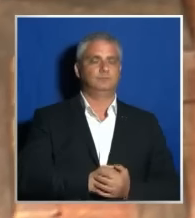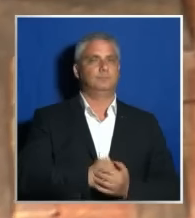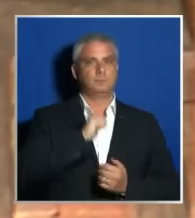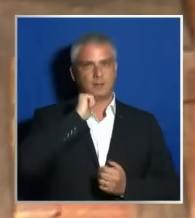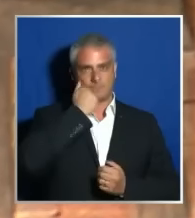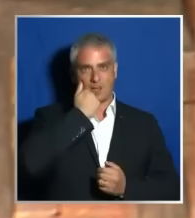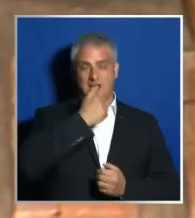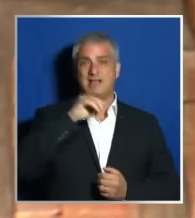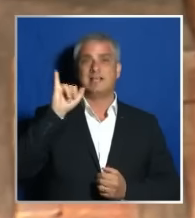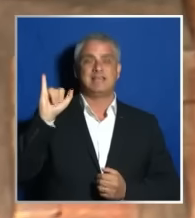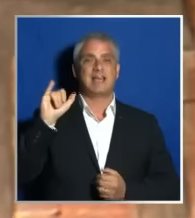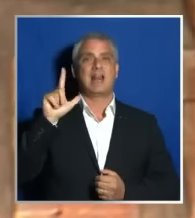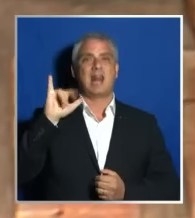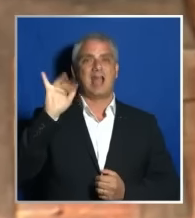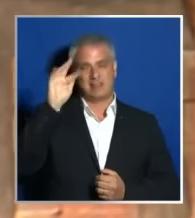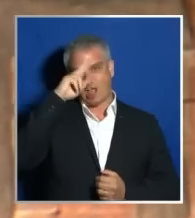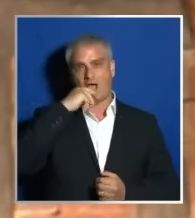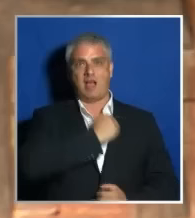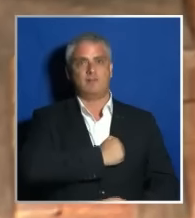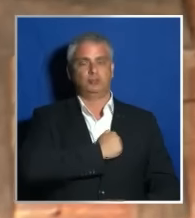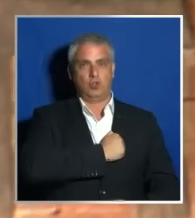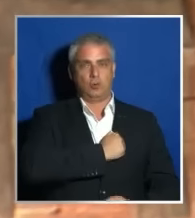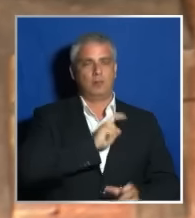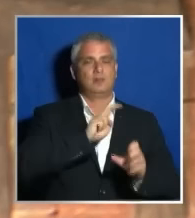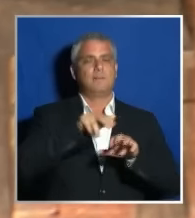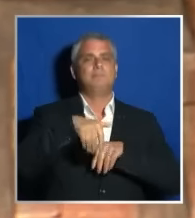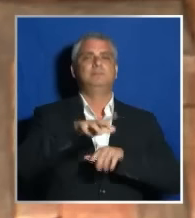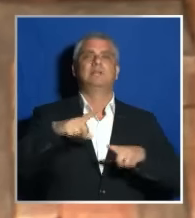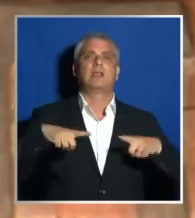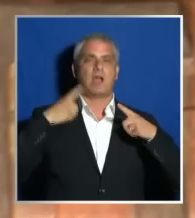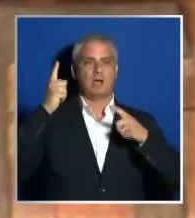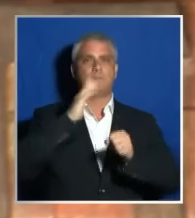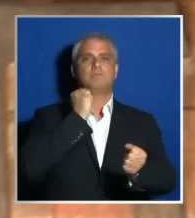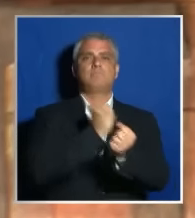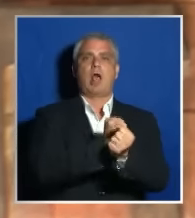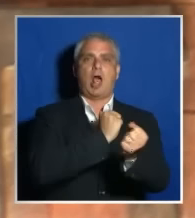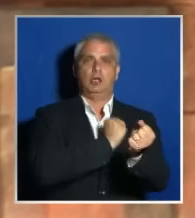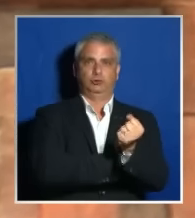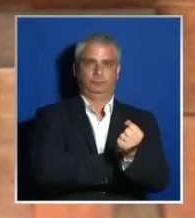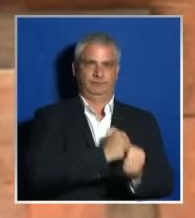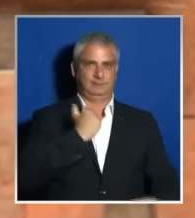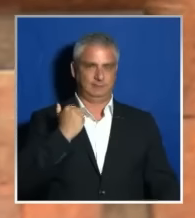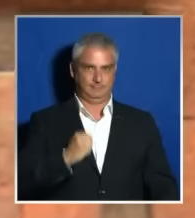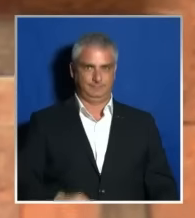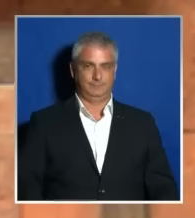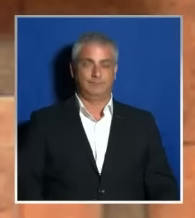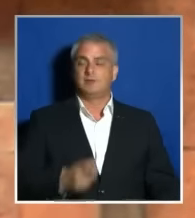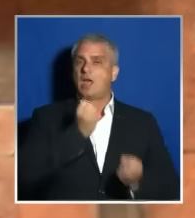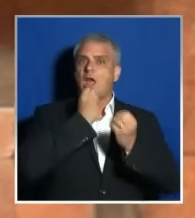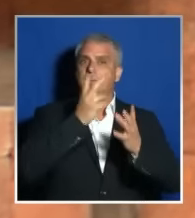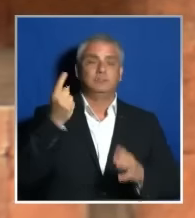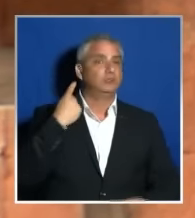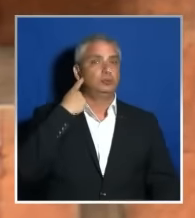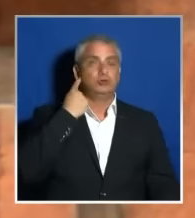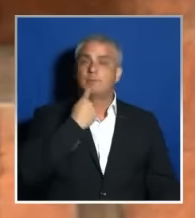מחר ישתתף יחיאל לייטר, האב השכול, במצעד החיים באושוויץ בירקנאו. המסר